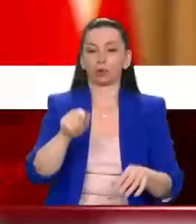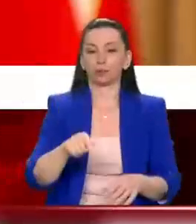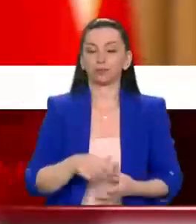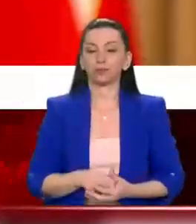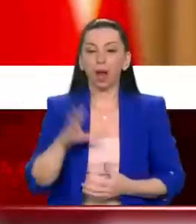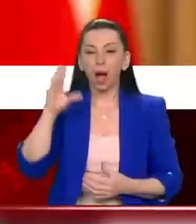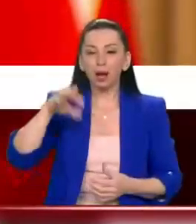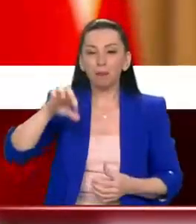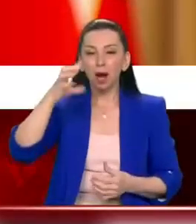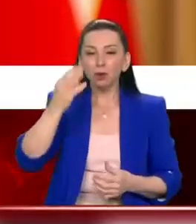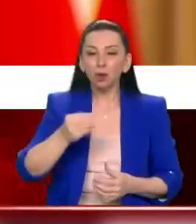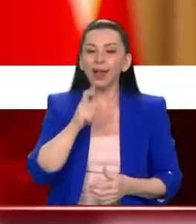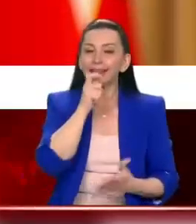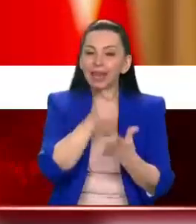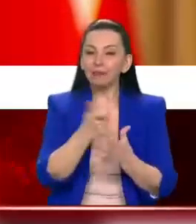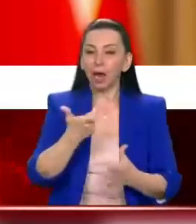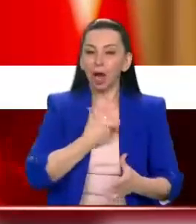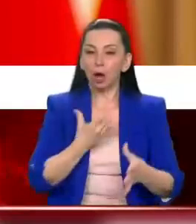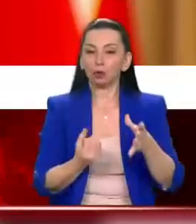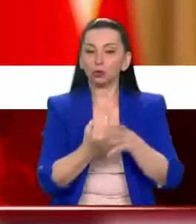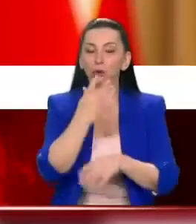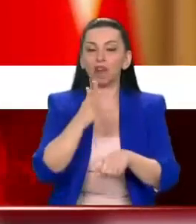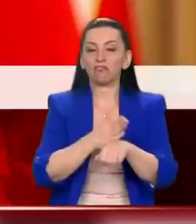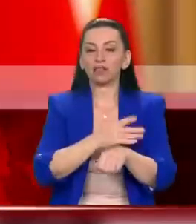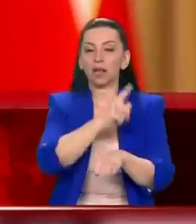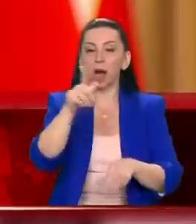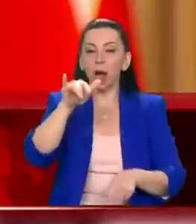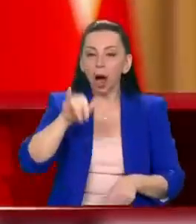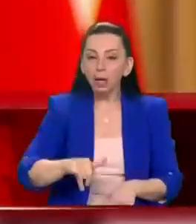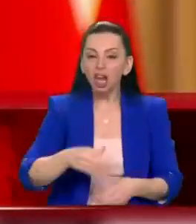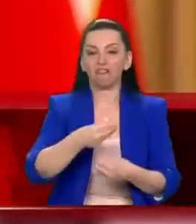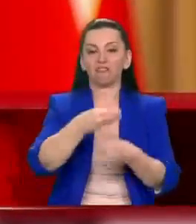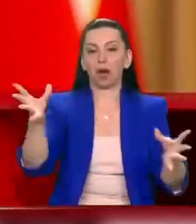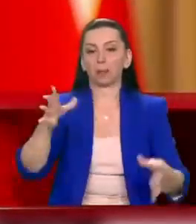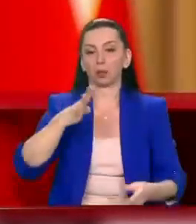teklifi yasalaştırarak vatandaşlarımıza haklarını vermek istiyoruz.